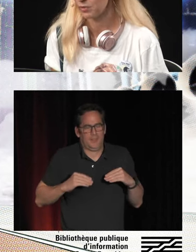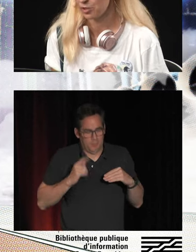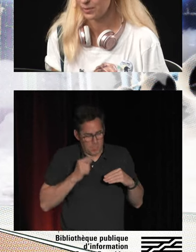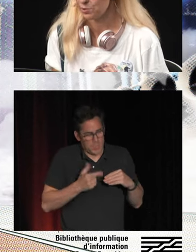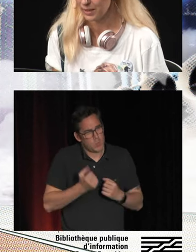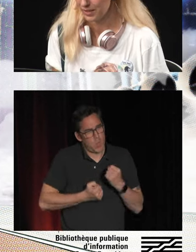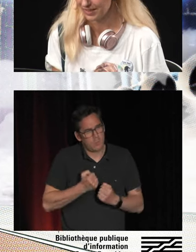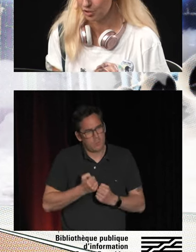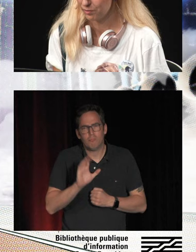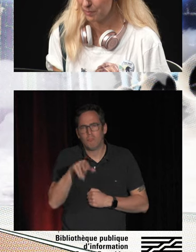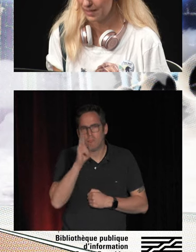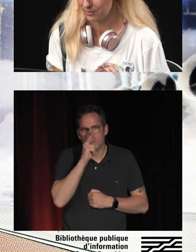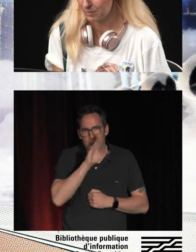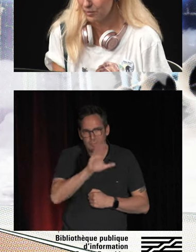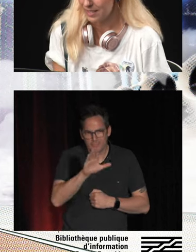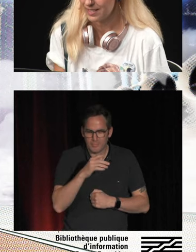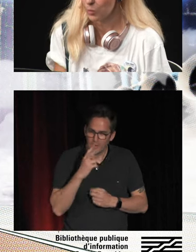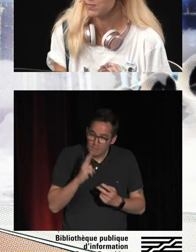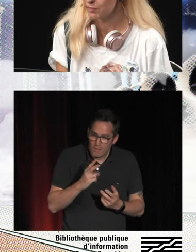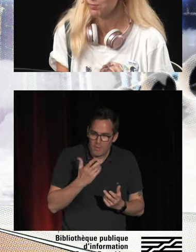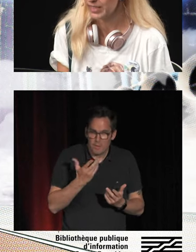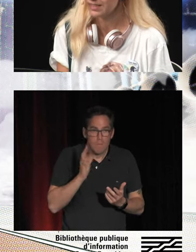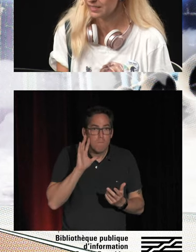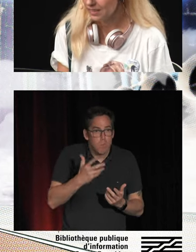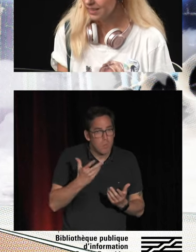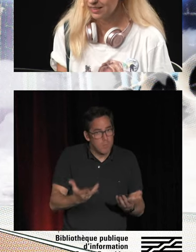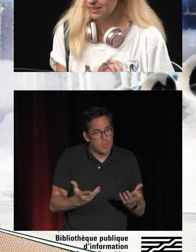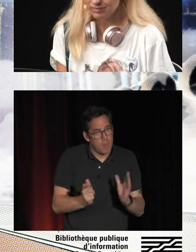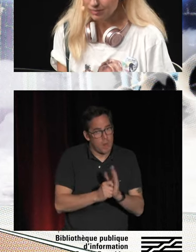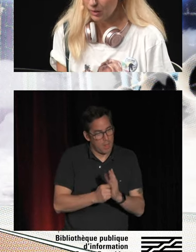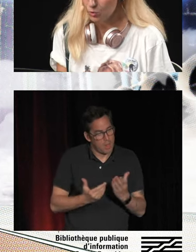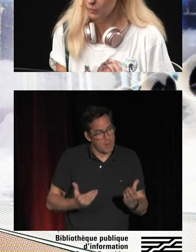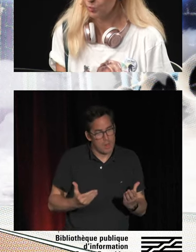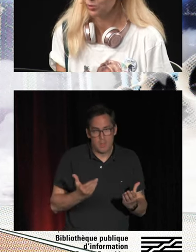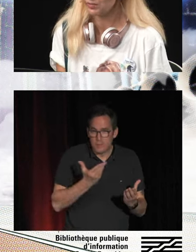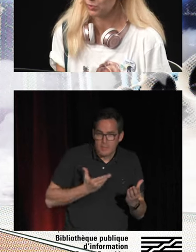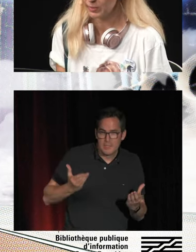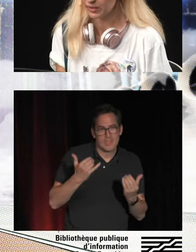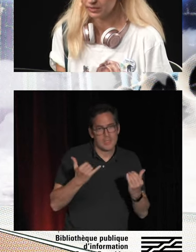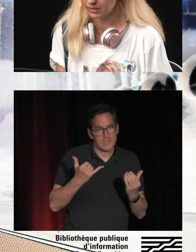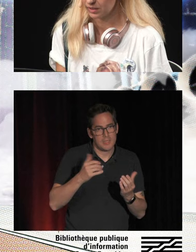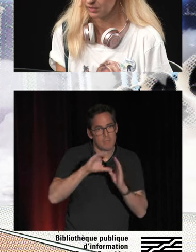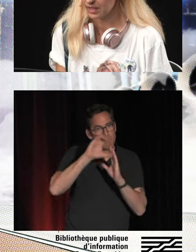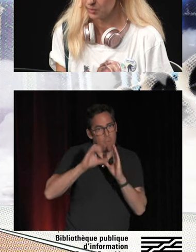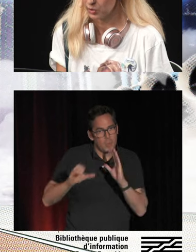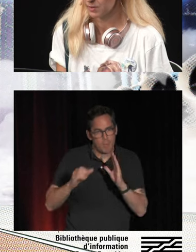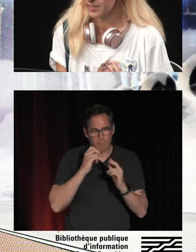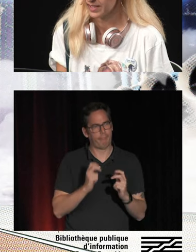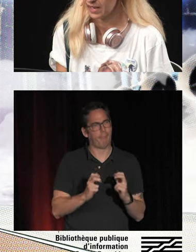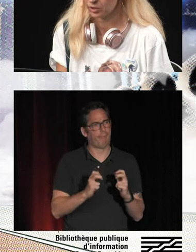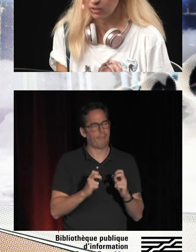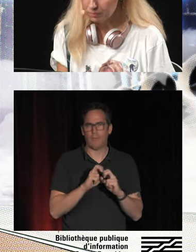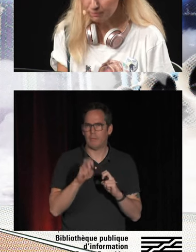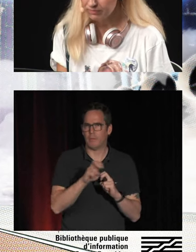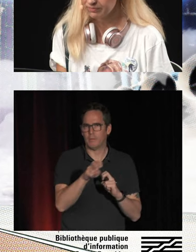souffrir que ça. Non, en vrai, je passe une super soirée. J'en reviens pas, hein. Vraiment. Enfin, c'est complètement fou d'être... Enfin, au centre Pompidou à faire du speedrun. Clairement, si on